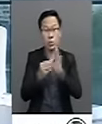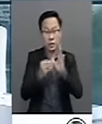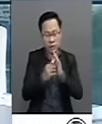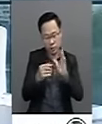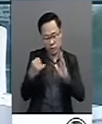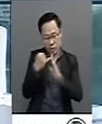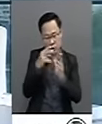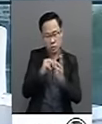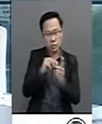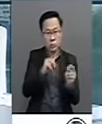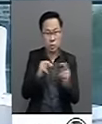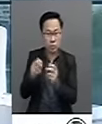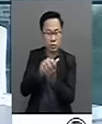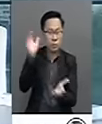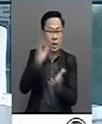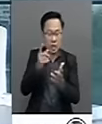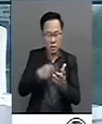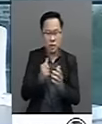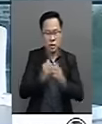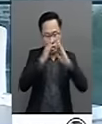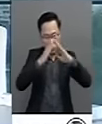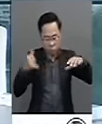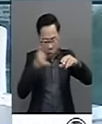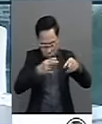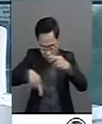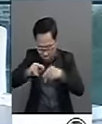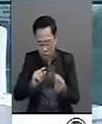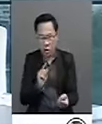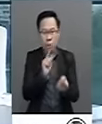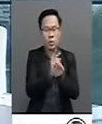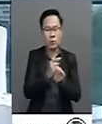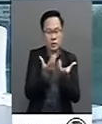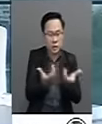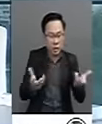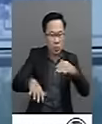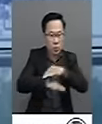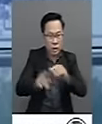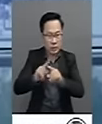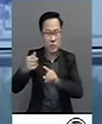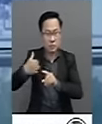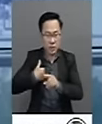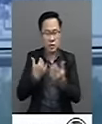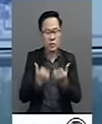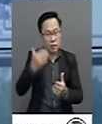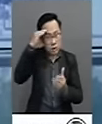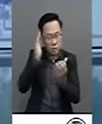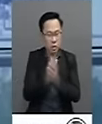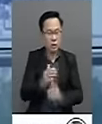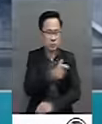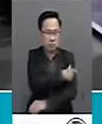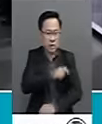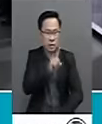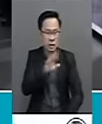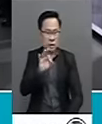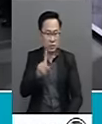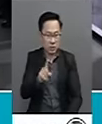ปริมณฑลก็ปรากฏว่าได้สินค้าหรือว่าได้ของกลางคืนมาด้วยค่ะซึ่งมีการปฏิบัติงานพิเศษนะคะสนธิกำลังของเจ้าหน้าที่